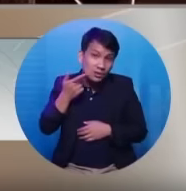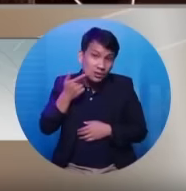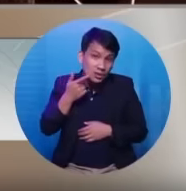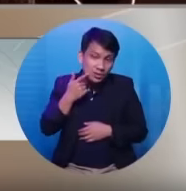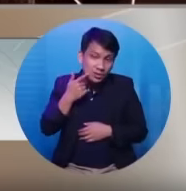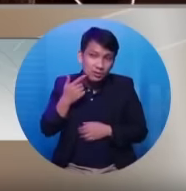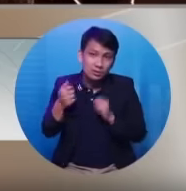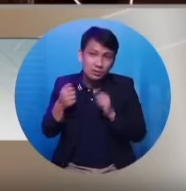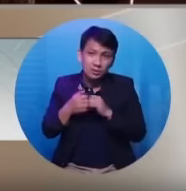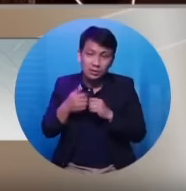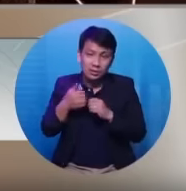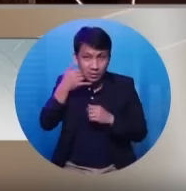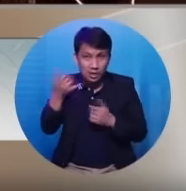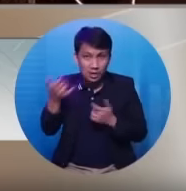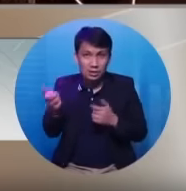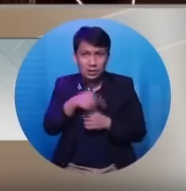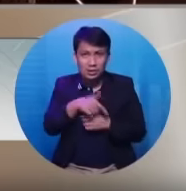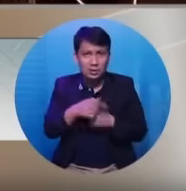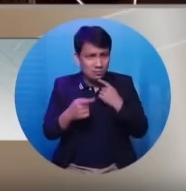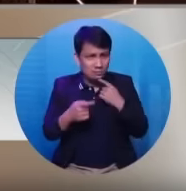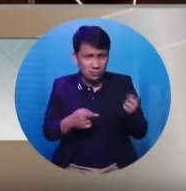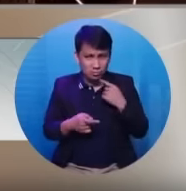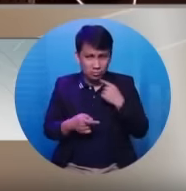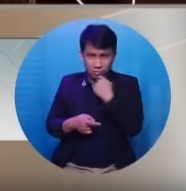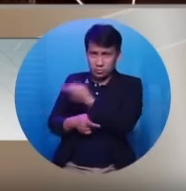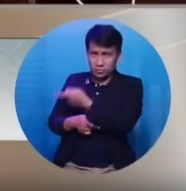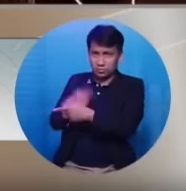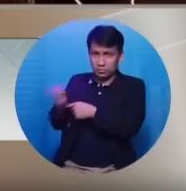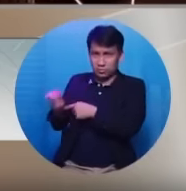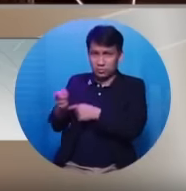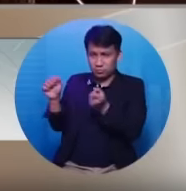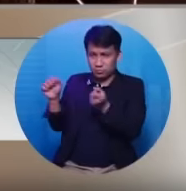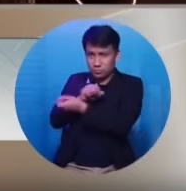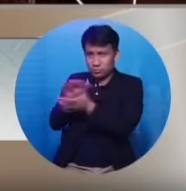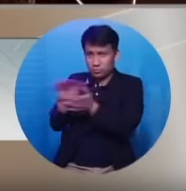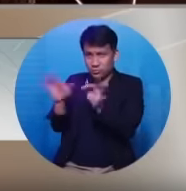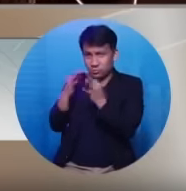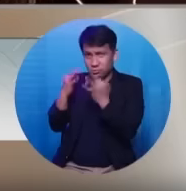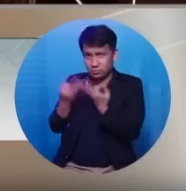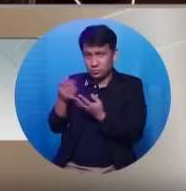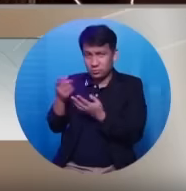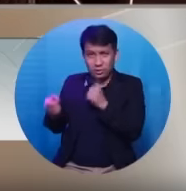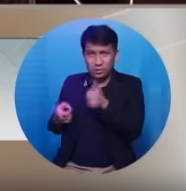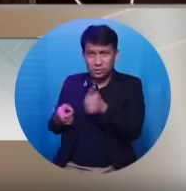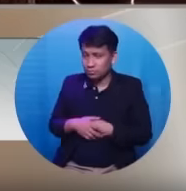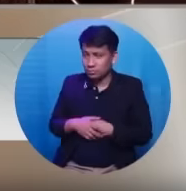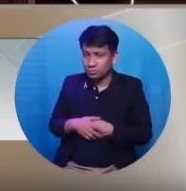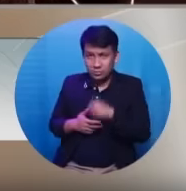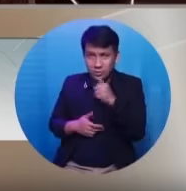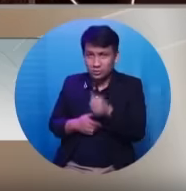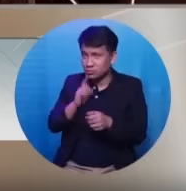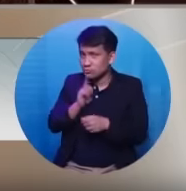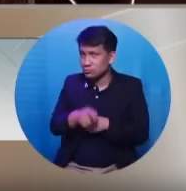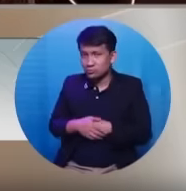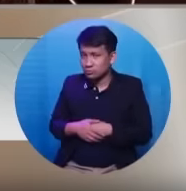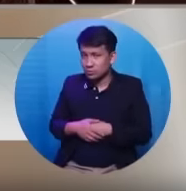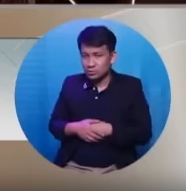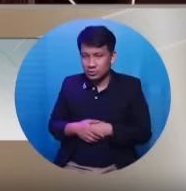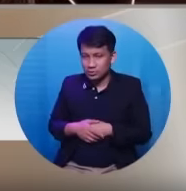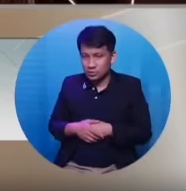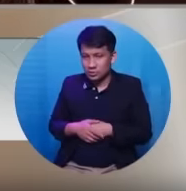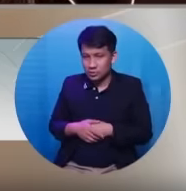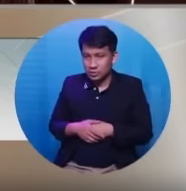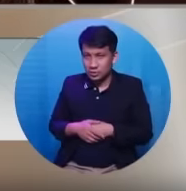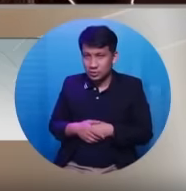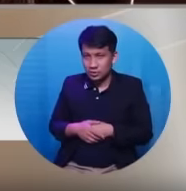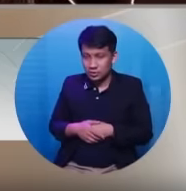kabilang linya. Apo. Pinagbibintangan nyo rin po siyang homewrecker at lesbian na hindi naman po totoo. Ganito po, sir. Nagkaroon